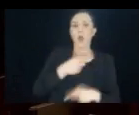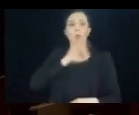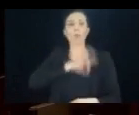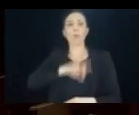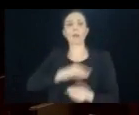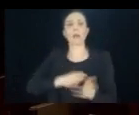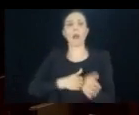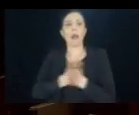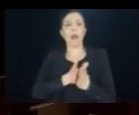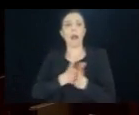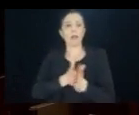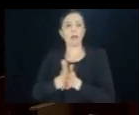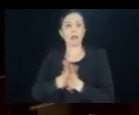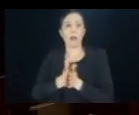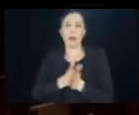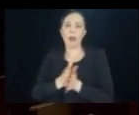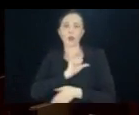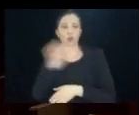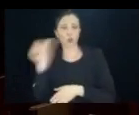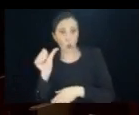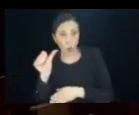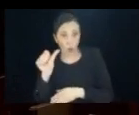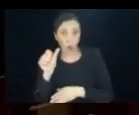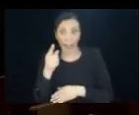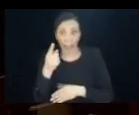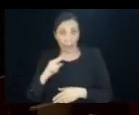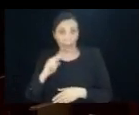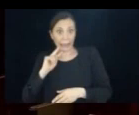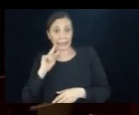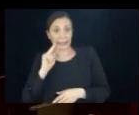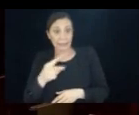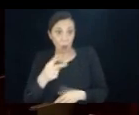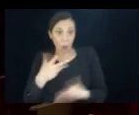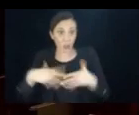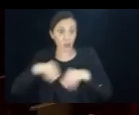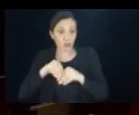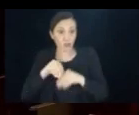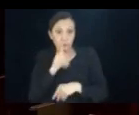per lui che segue i suoi legittimi interessi e la risposta della giunta